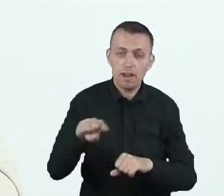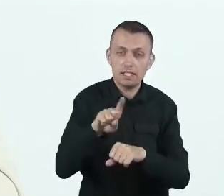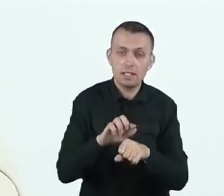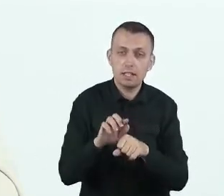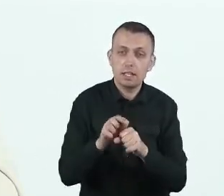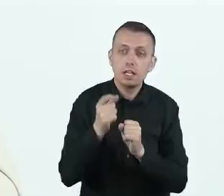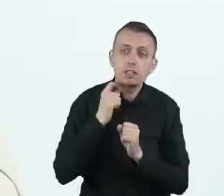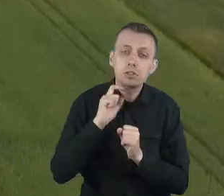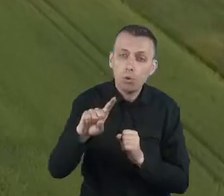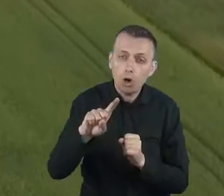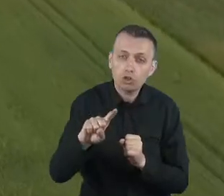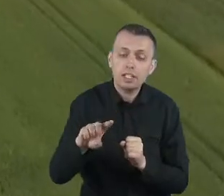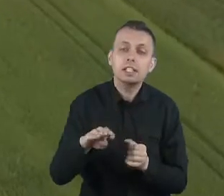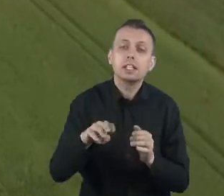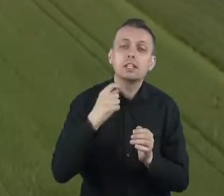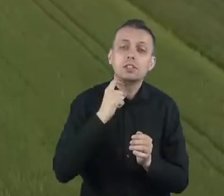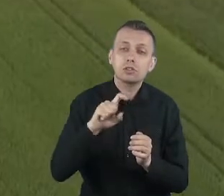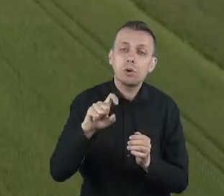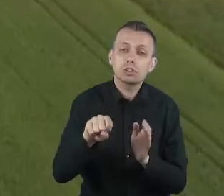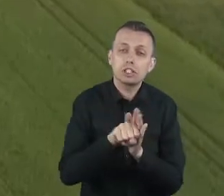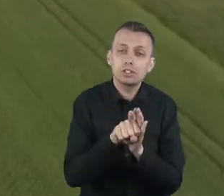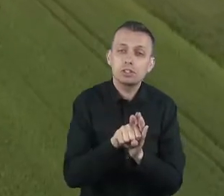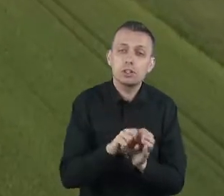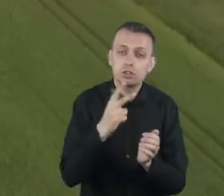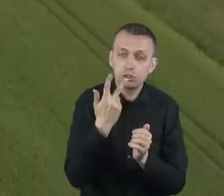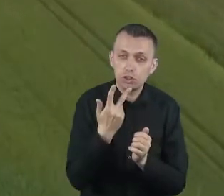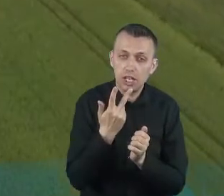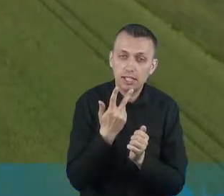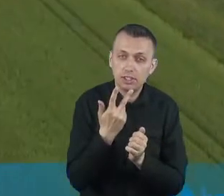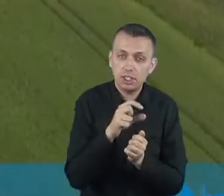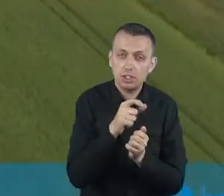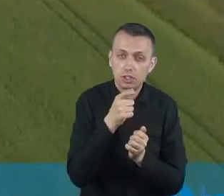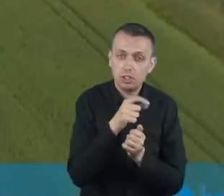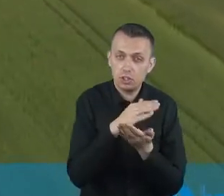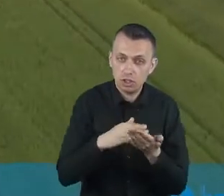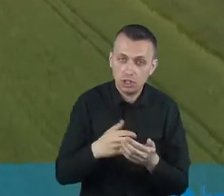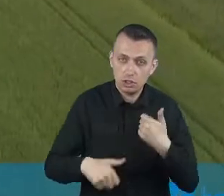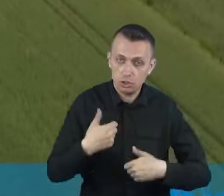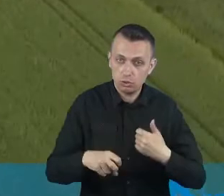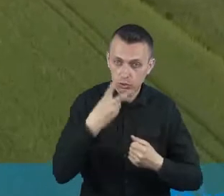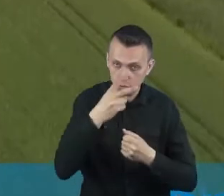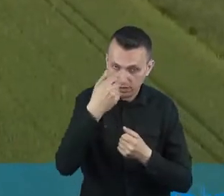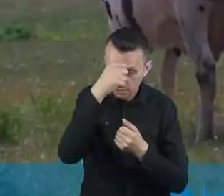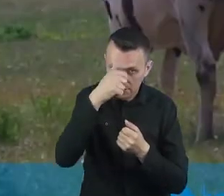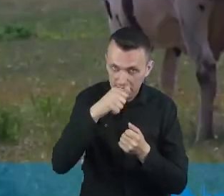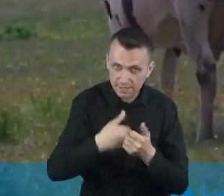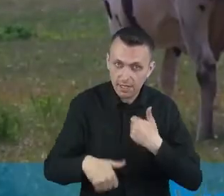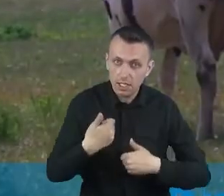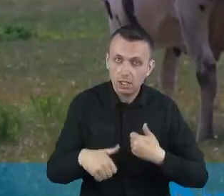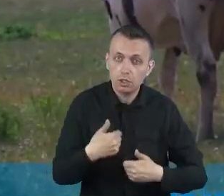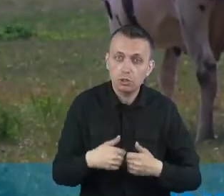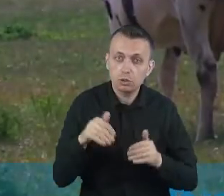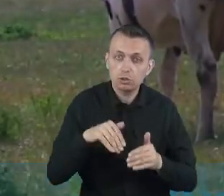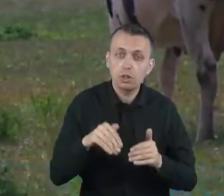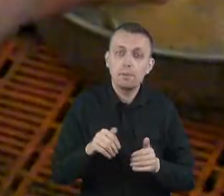konkursu Lew Kutnowski. 3 kwietnia rozpoczęto przyjmowanie zgłoszeń do trzeciej edycji konkursu pod nazwą Lew Kutnowski. Konkurs ten